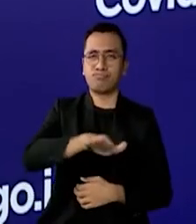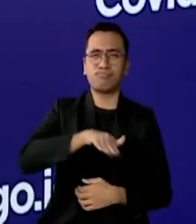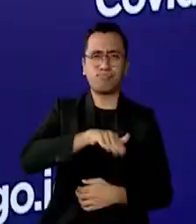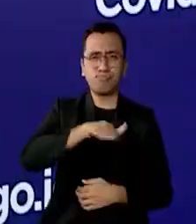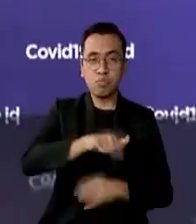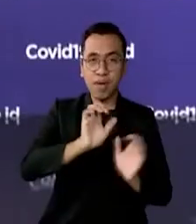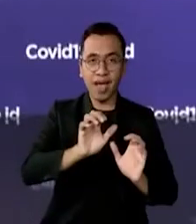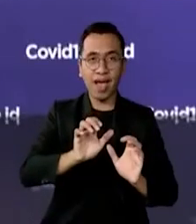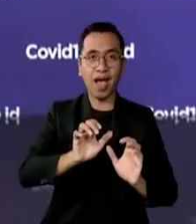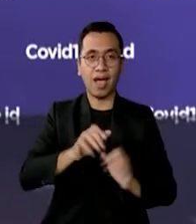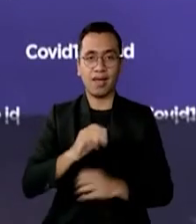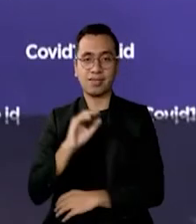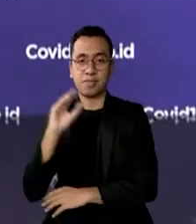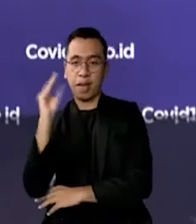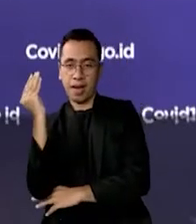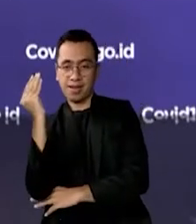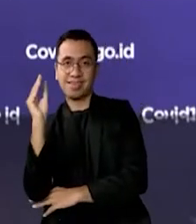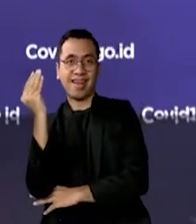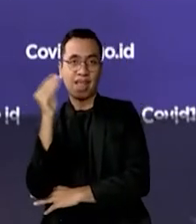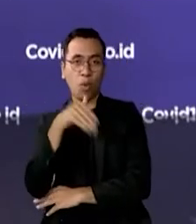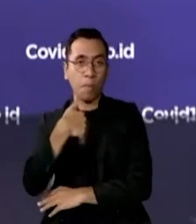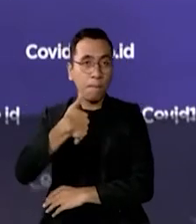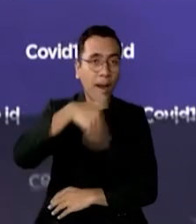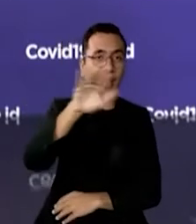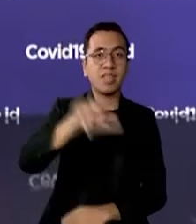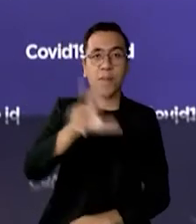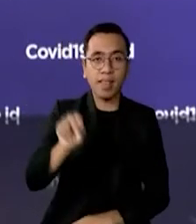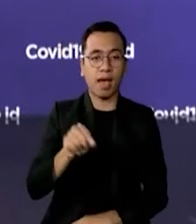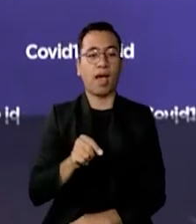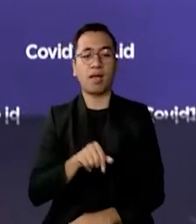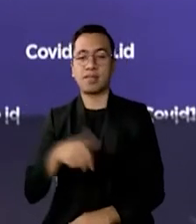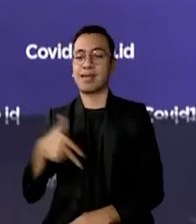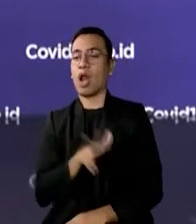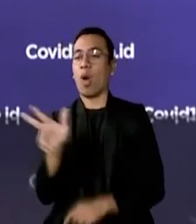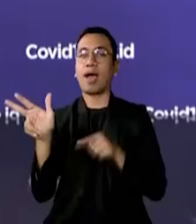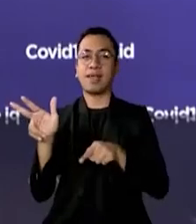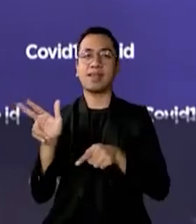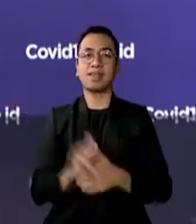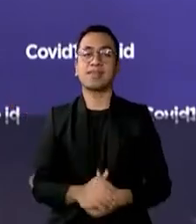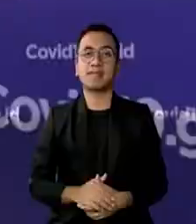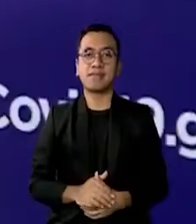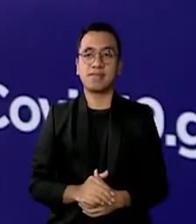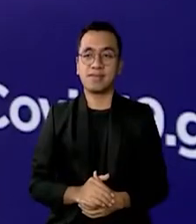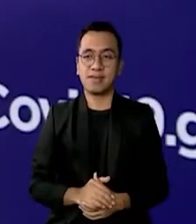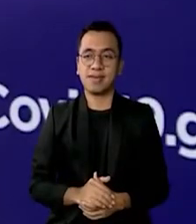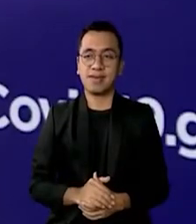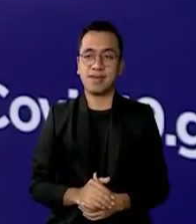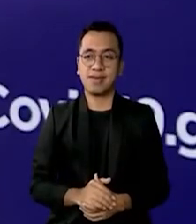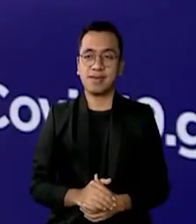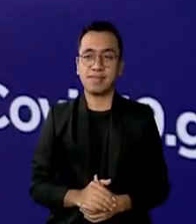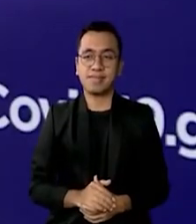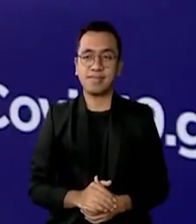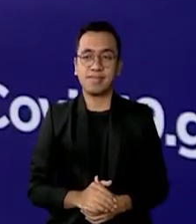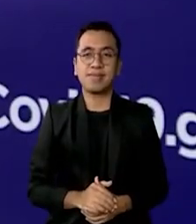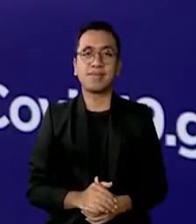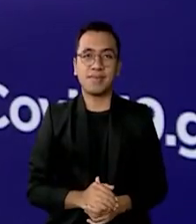ke daerah Jawa Barat Gimana langkah antisipasinya mengenai libur panjang akhir tahun ini ya yang pertama jelas ya